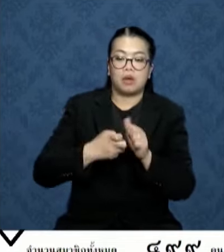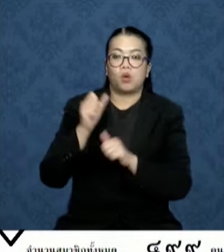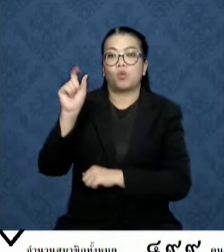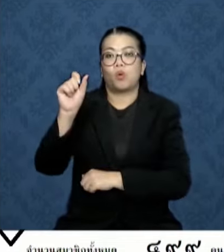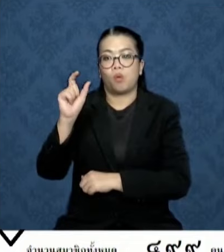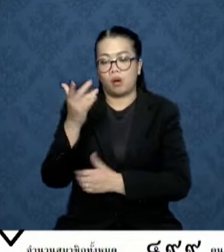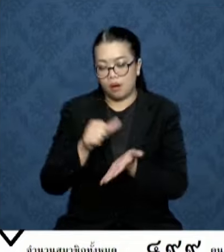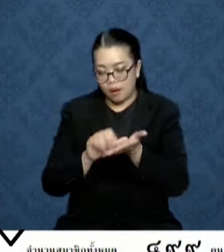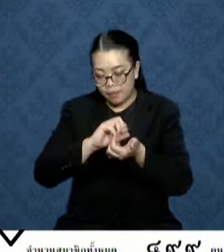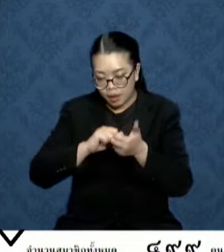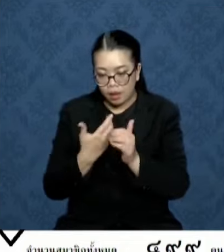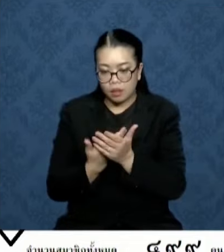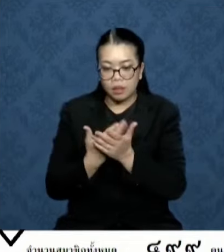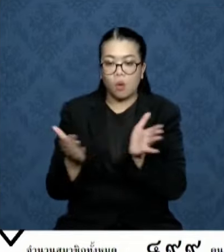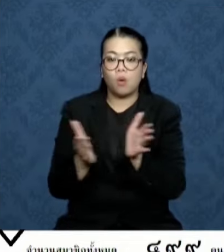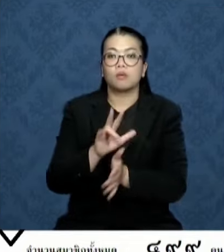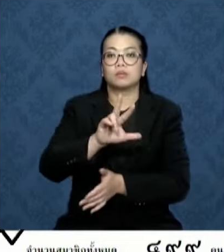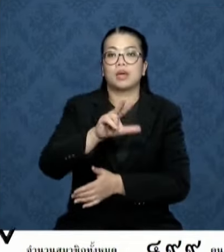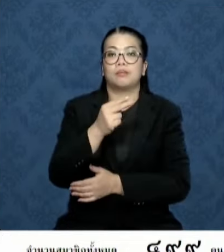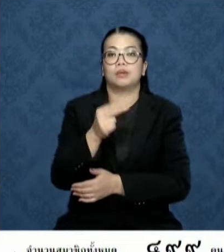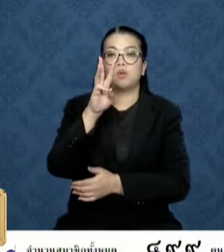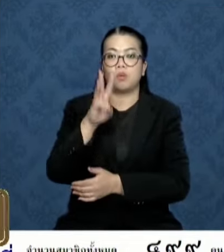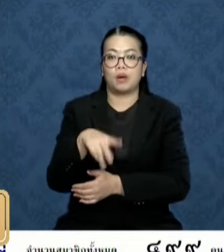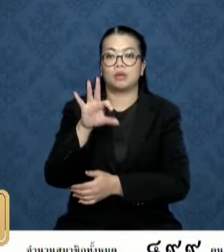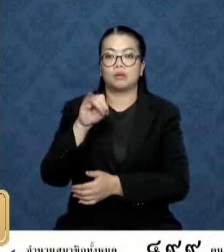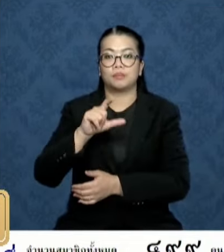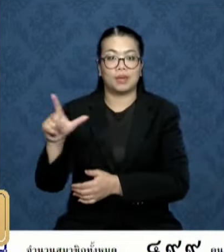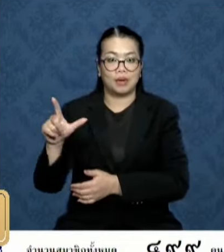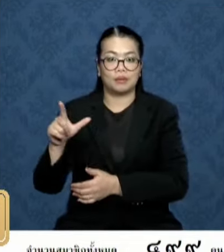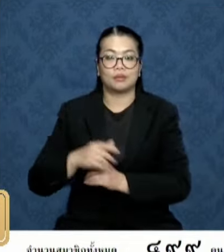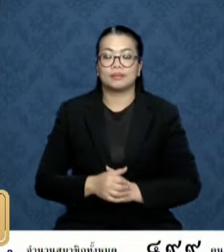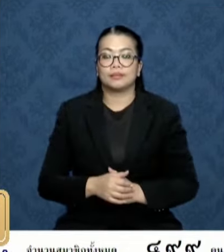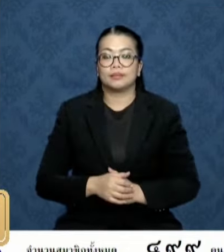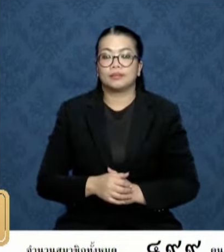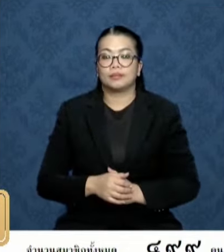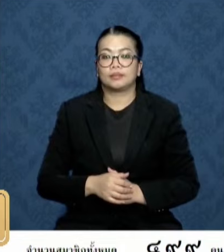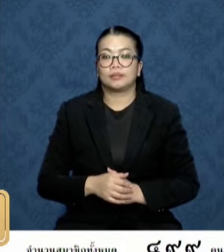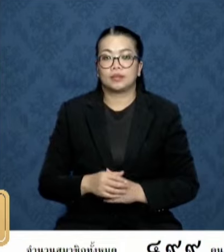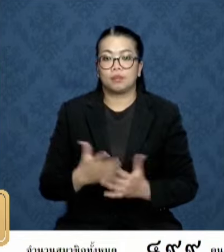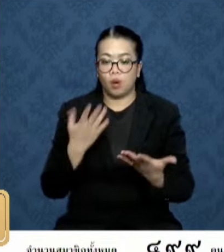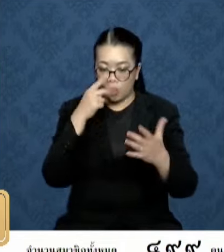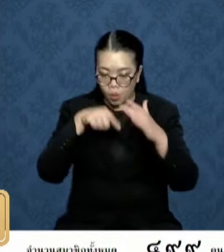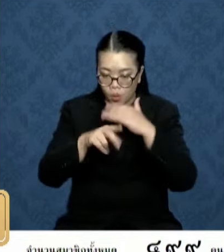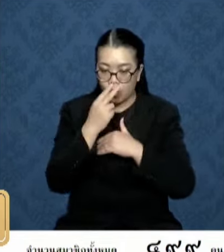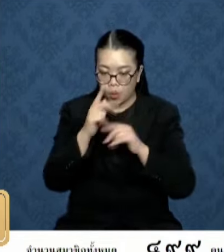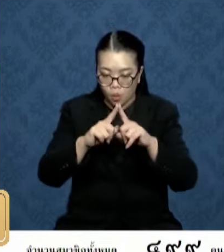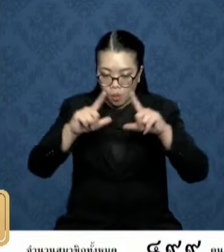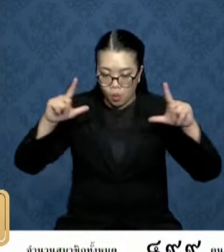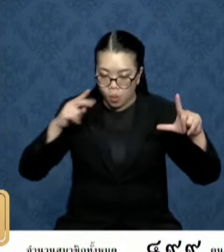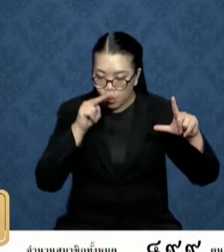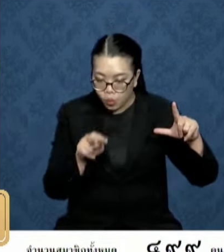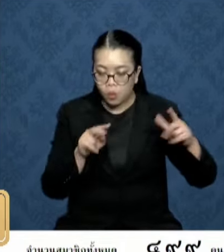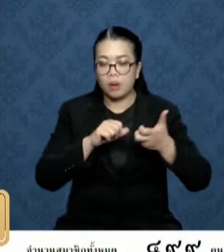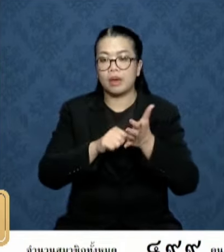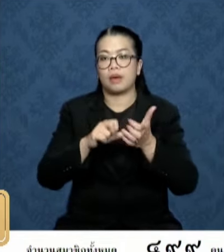ดวนที่มวงเงิน 36,190 ลานบาทซึพอ Zoom in เข้าไปดูนโยบายแ้ปั